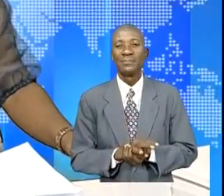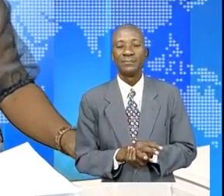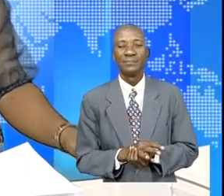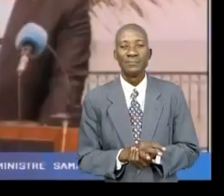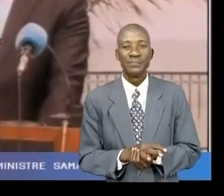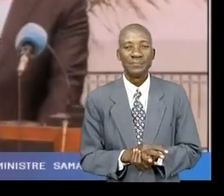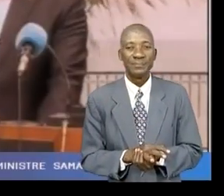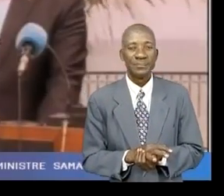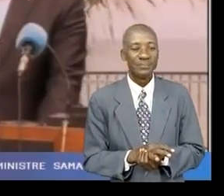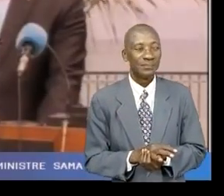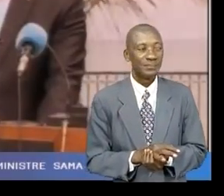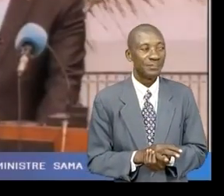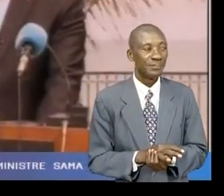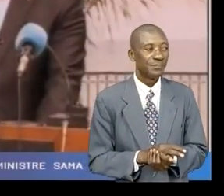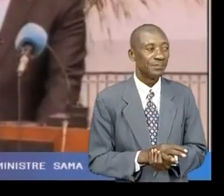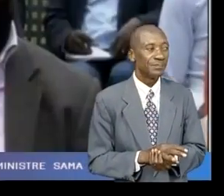Nous voulons en finir